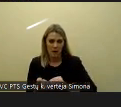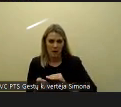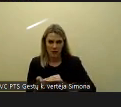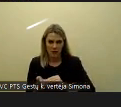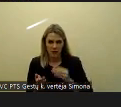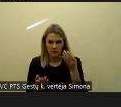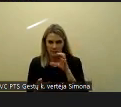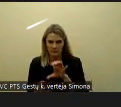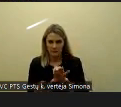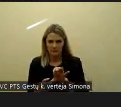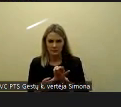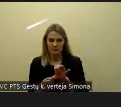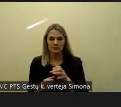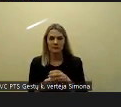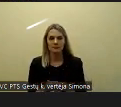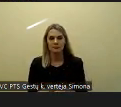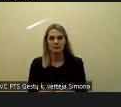Yes.